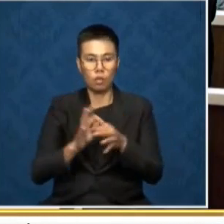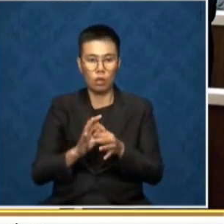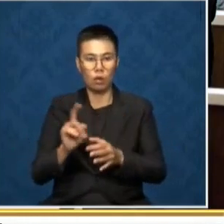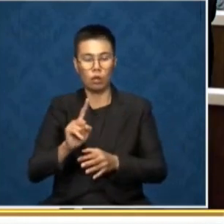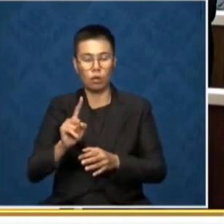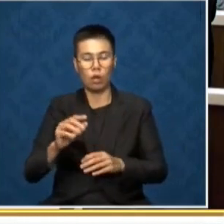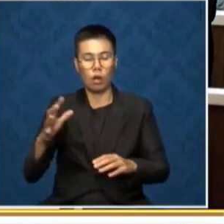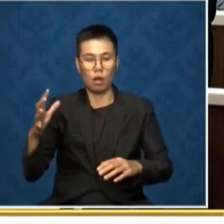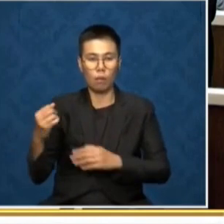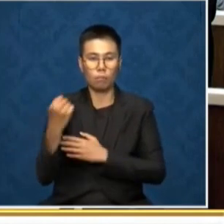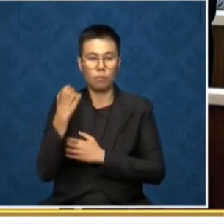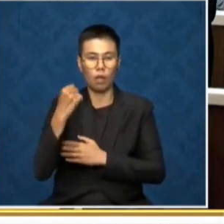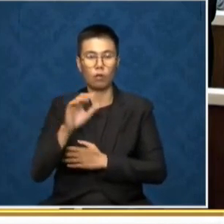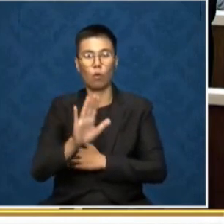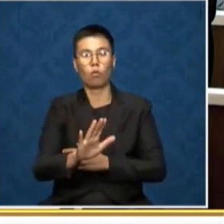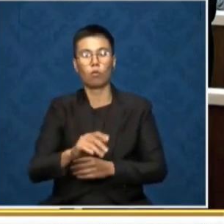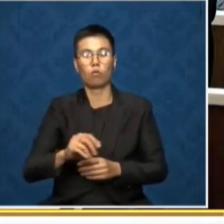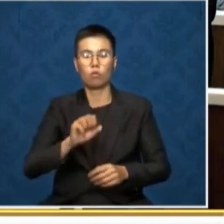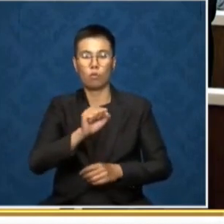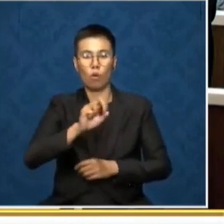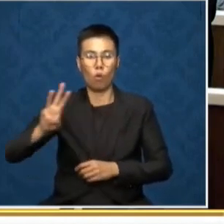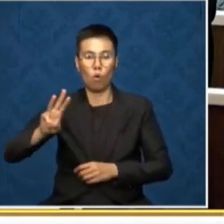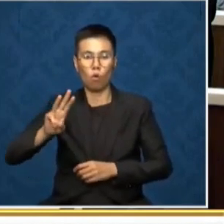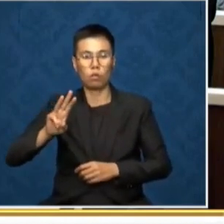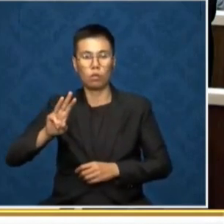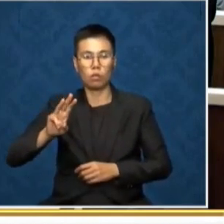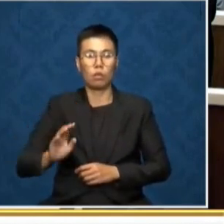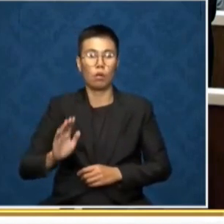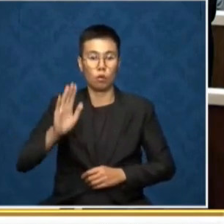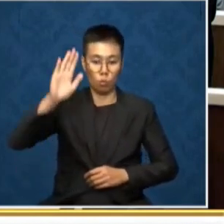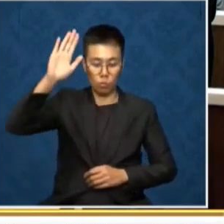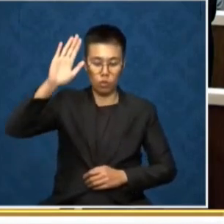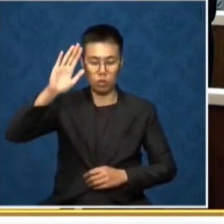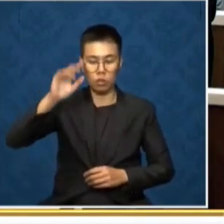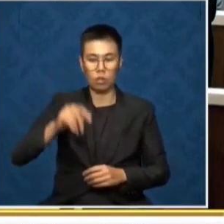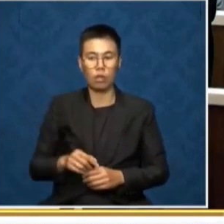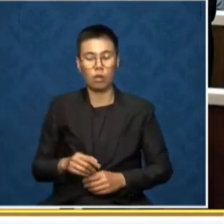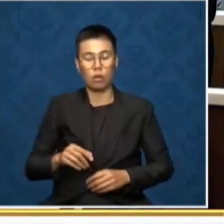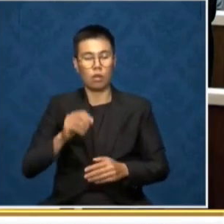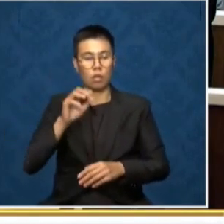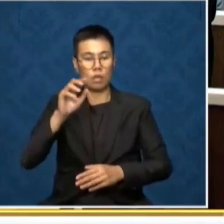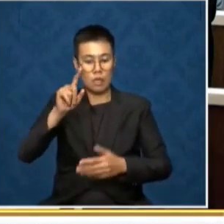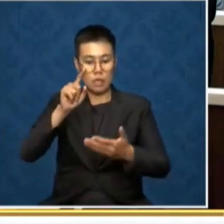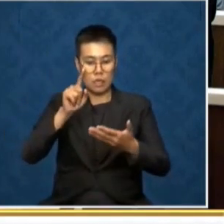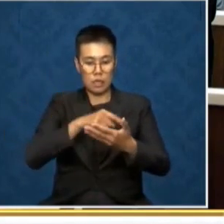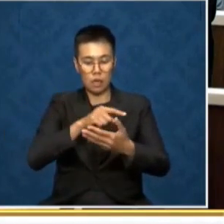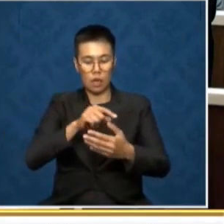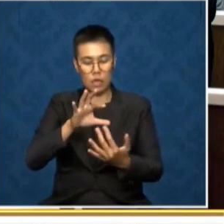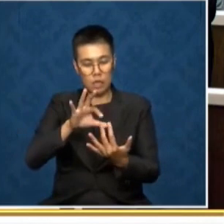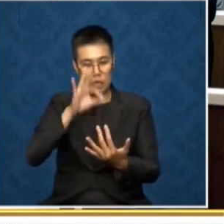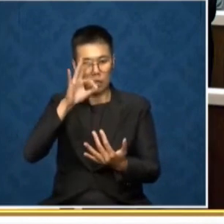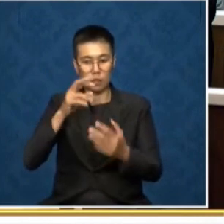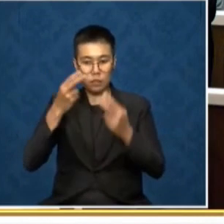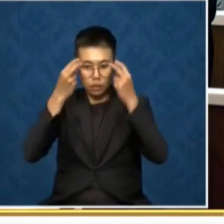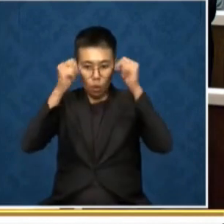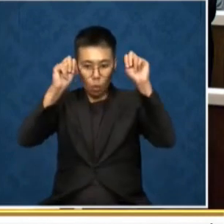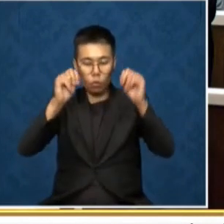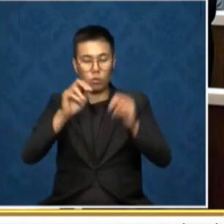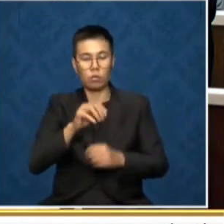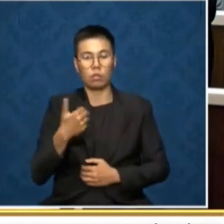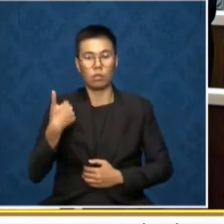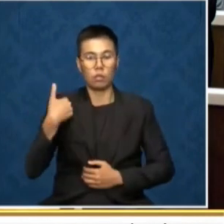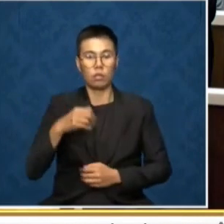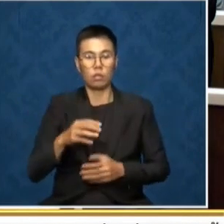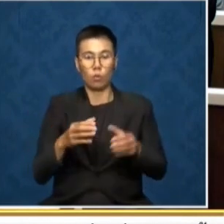แก้ไขอำนาจของสว.ในการโหวตเลือกนายกรัฐมนตรี 5. เรื่องการจัดตั้งสสร.เพื่อยกร่